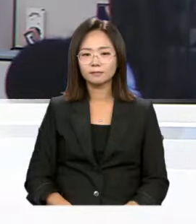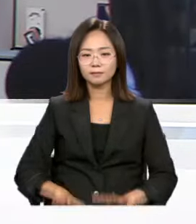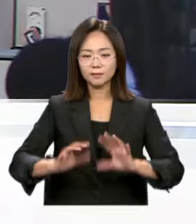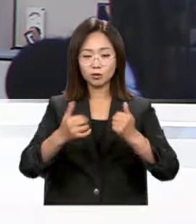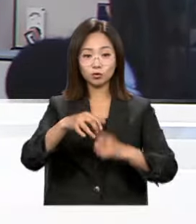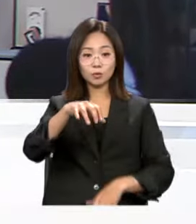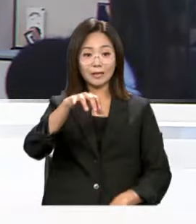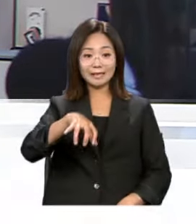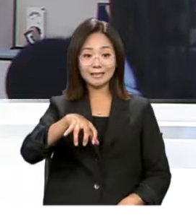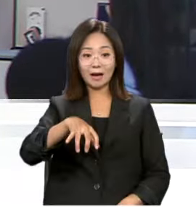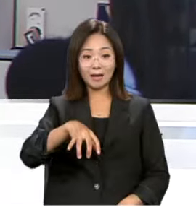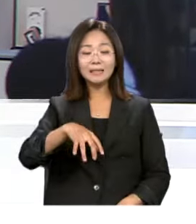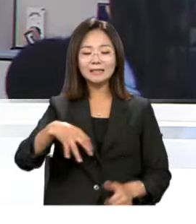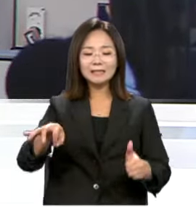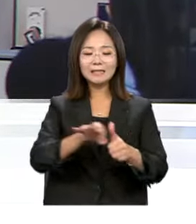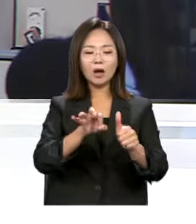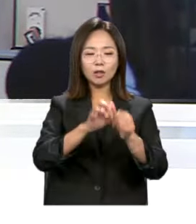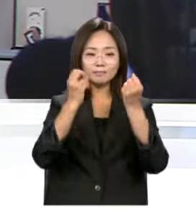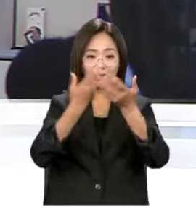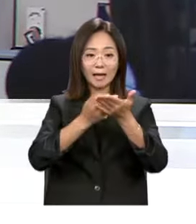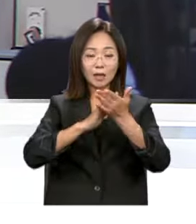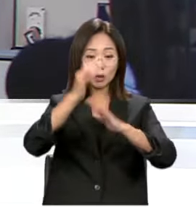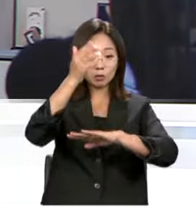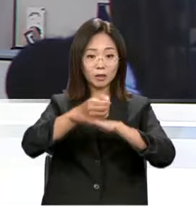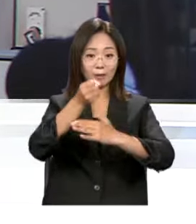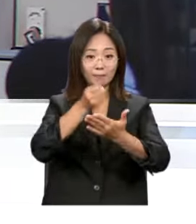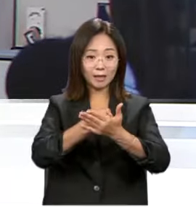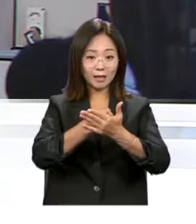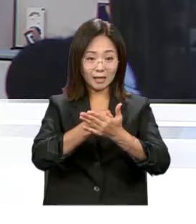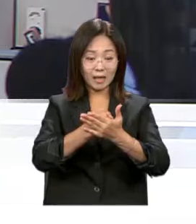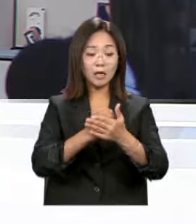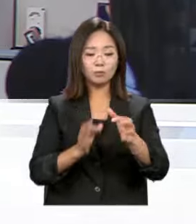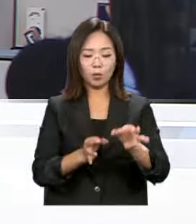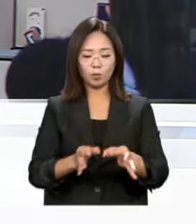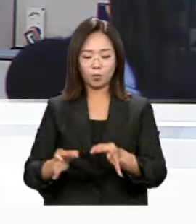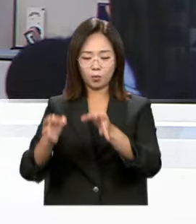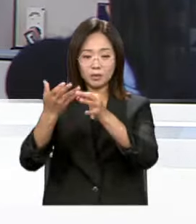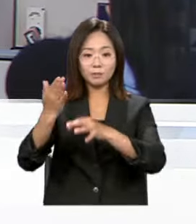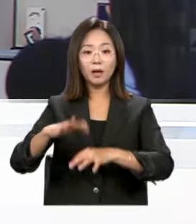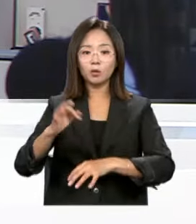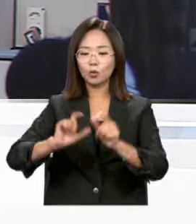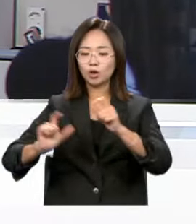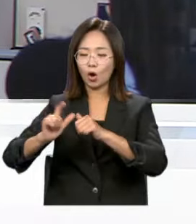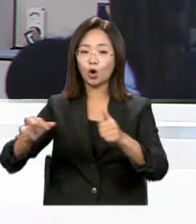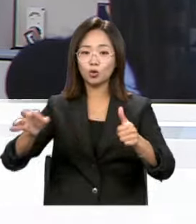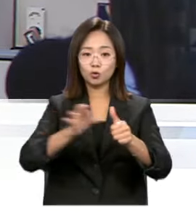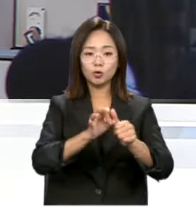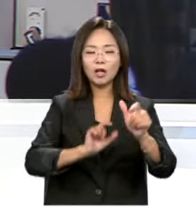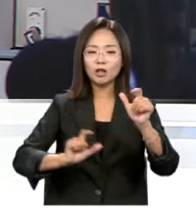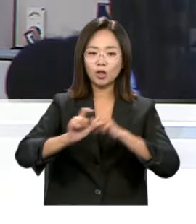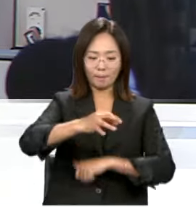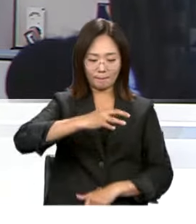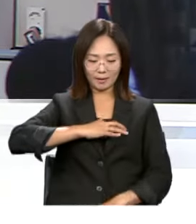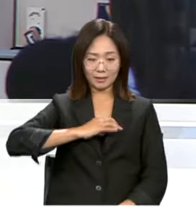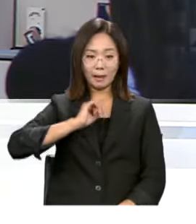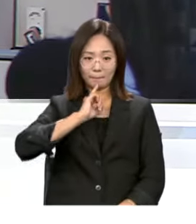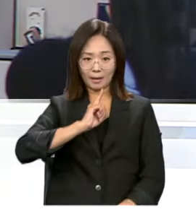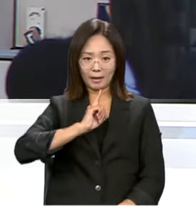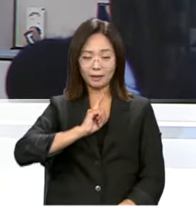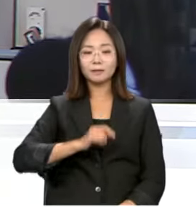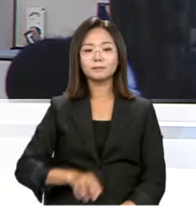국회에서 연금 개혁 최종안이 나왔습니다 인상폭이 조금 크더라도 돈을 더 내고 더 받자는 결론이